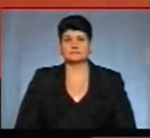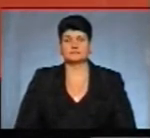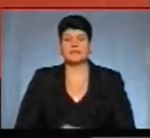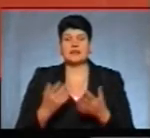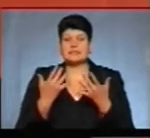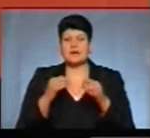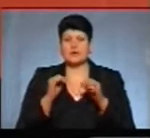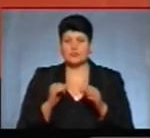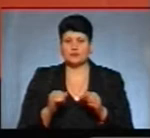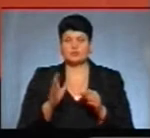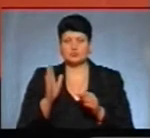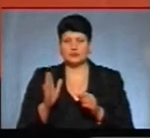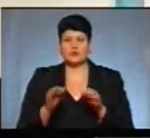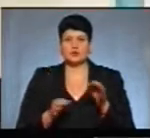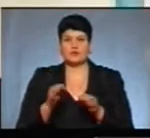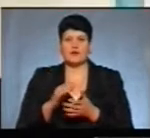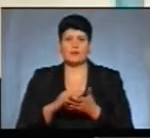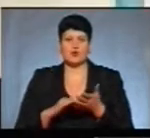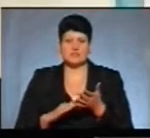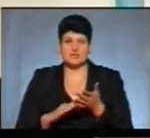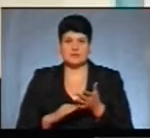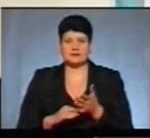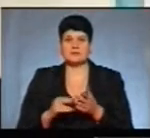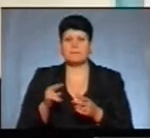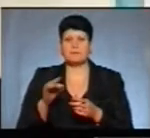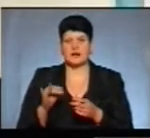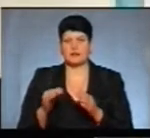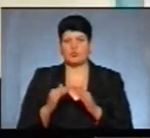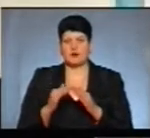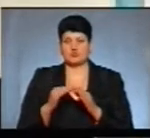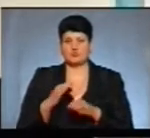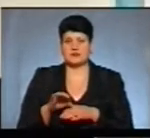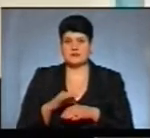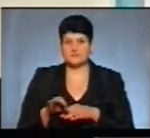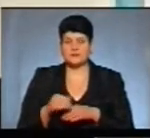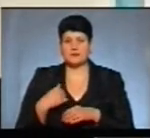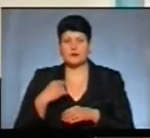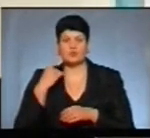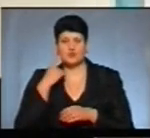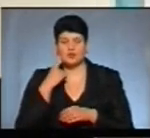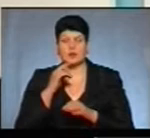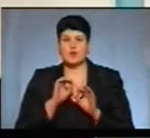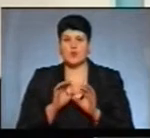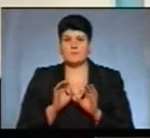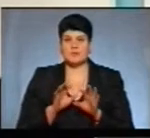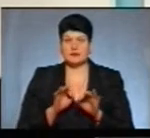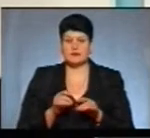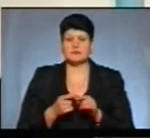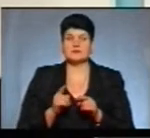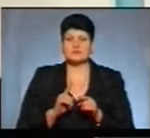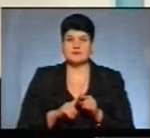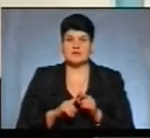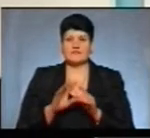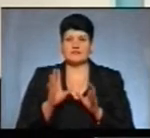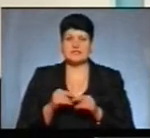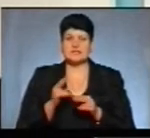Скільки може тривати судовий процес при домашньому насильстві? Ну, от як ми почули коментар, все